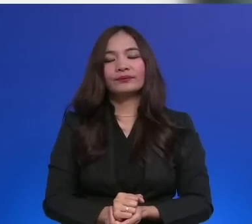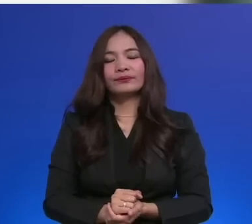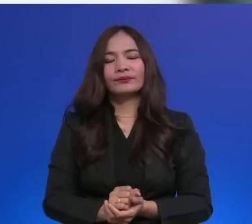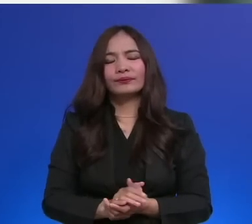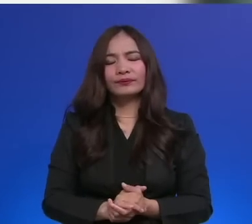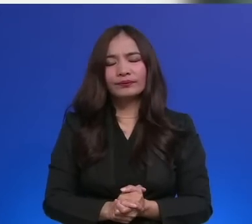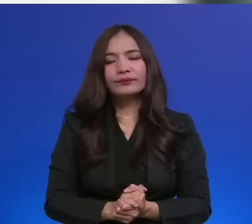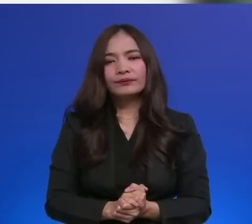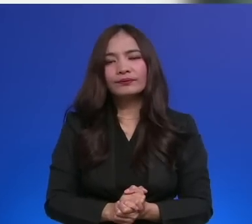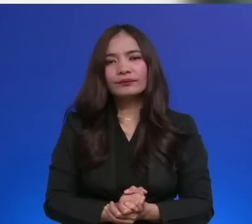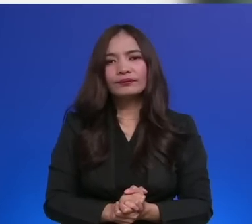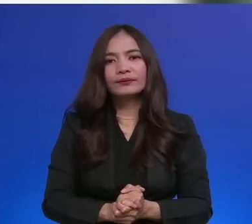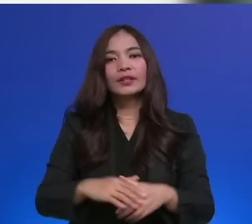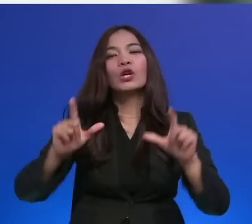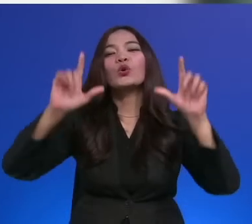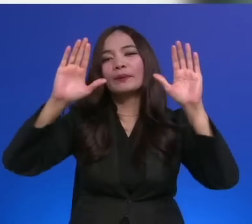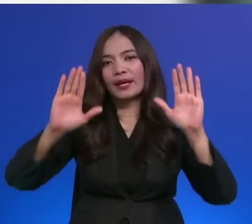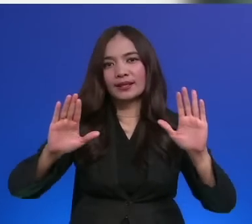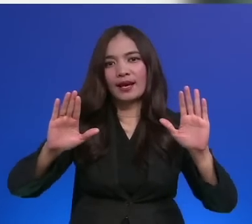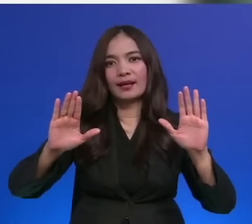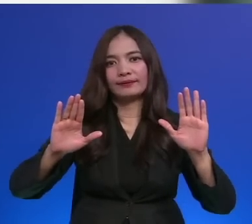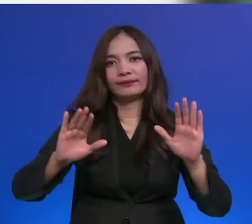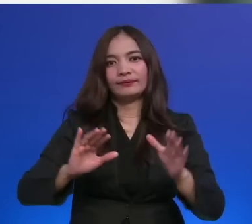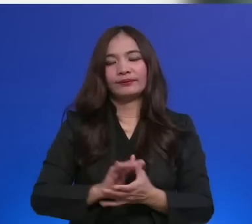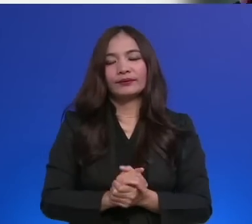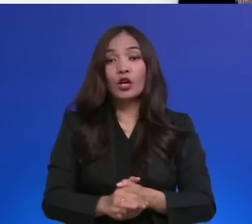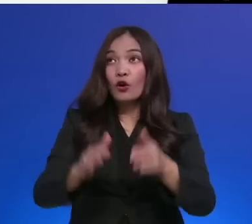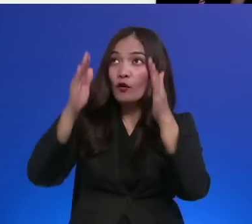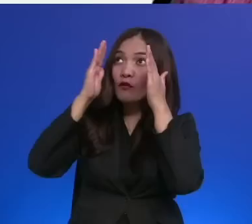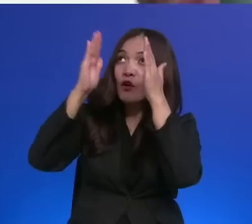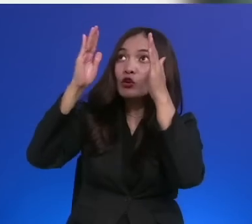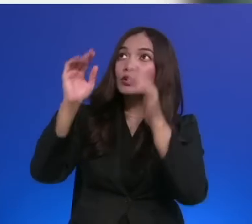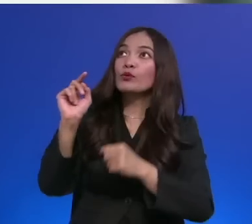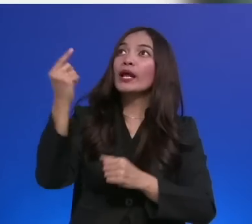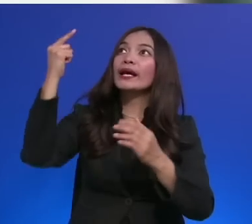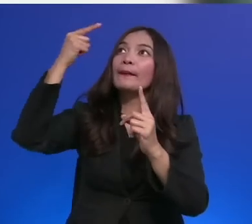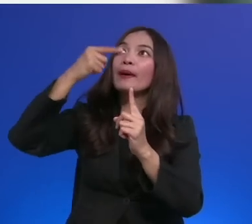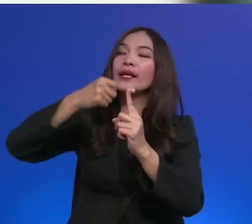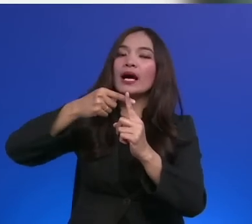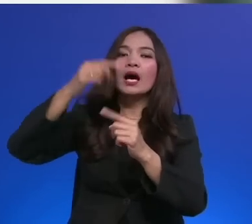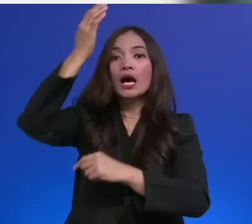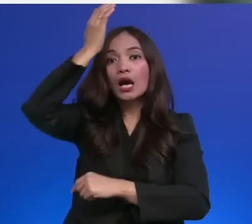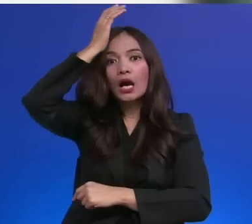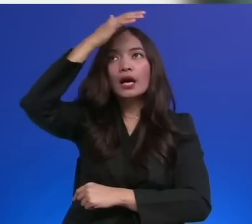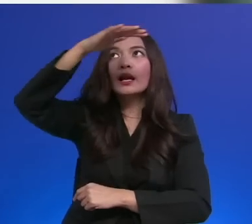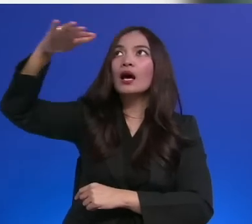syanais. Luar biasa ya saudara. Fokusnya mulai kepada kerajaan surga.